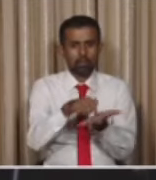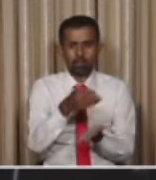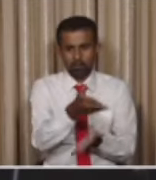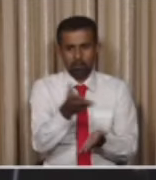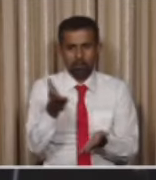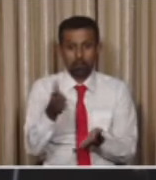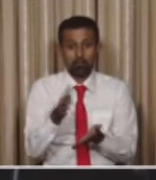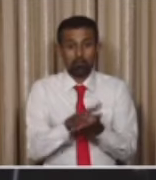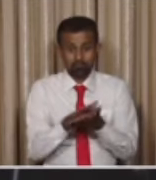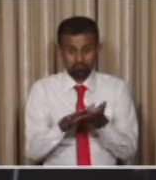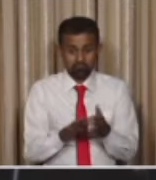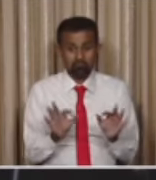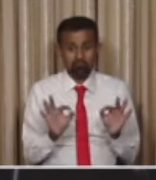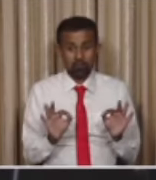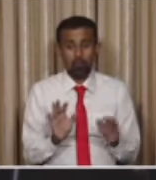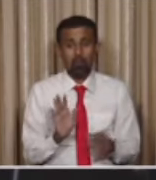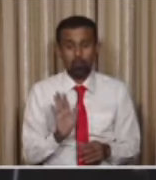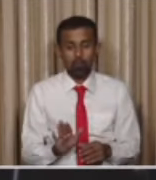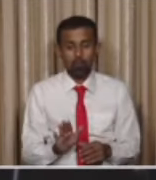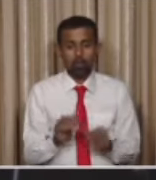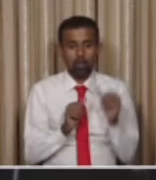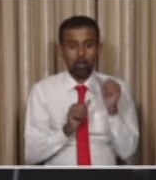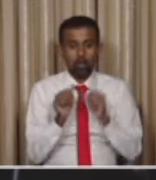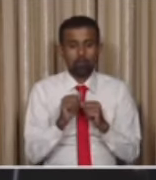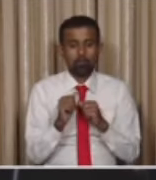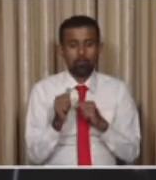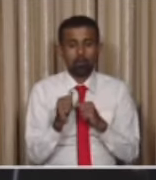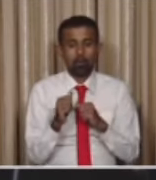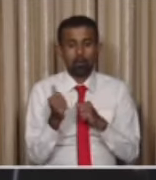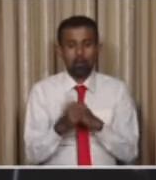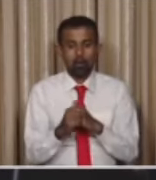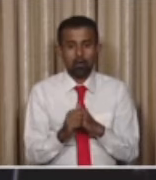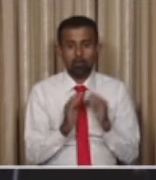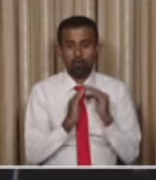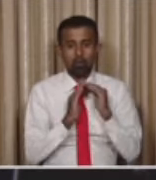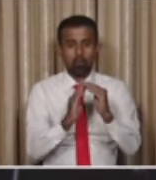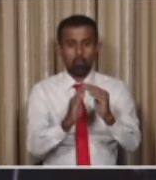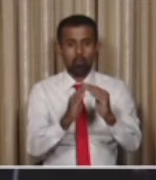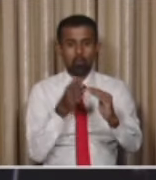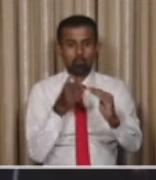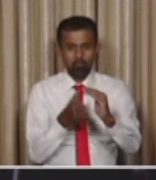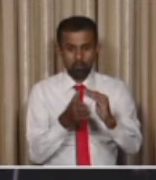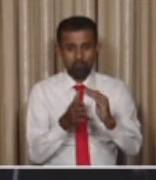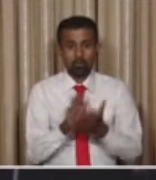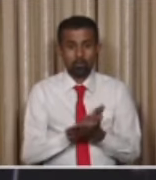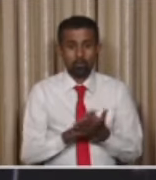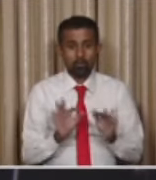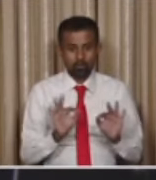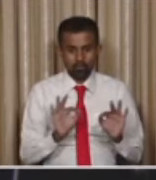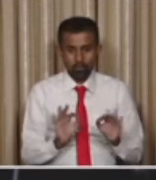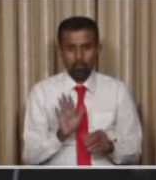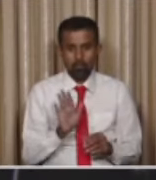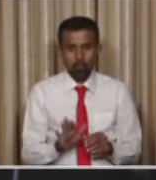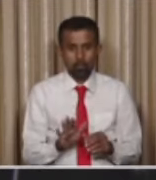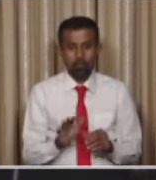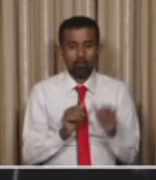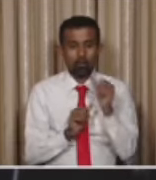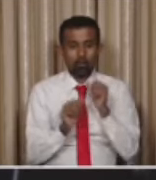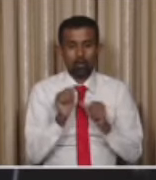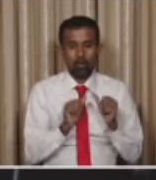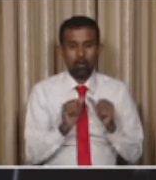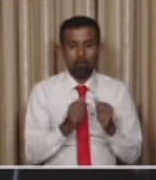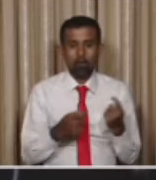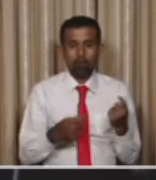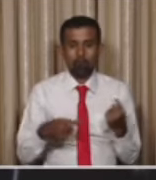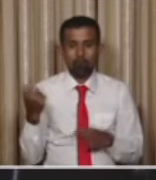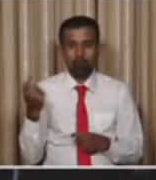අනිවාර්යයෙන්ම නියාමනය කළ යුතුයි. ඒ වගේම ඖෂධ නිෂ්පාදනාගාර තියෙනවා ඒව නියාමනය කළ යුතුයි. ඒ වගේම තමයි ඖෂධ